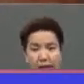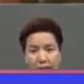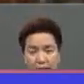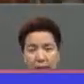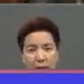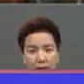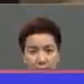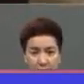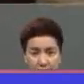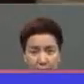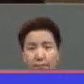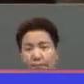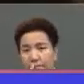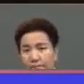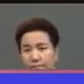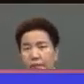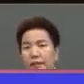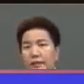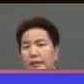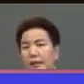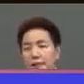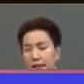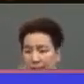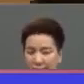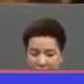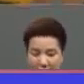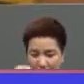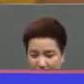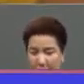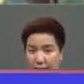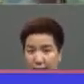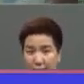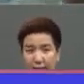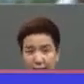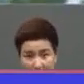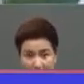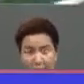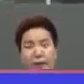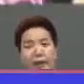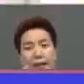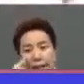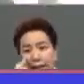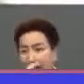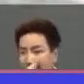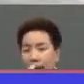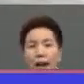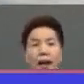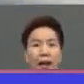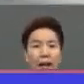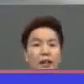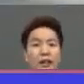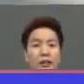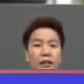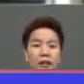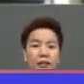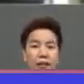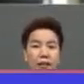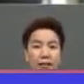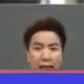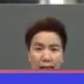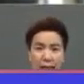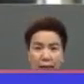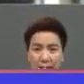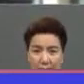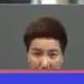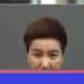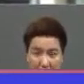ราชกุศลน้อมรำลึกในพระมหากรุณาธิคุณมีพิธีทำบุญตักบาตรโครงการปั่นจักรยานเฉลิมพระเกียรติและพิธีเจริญ